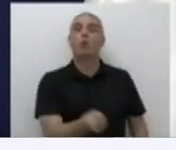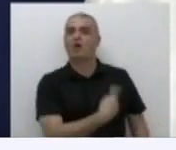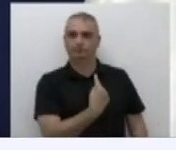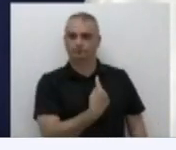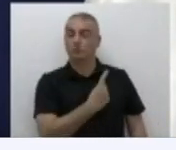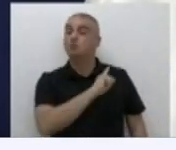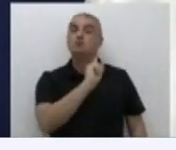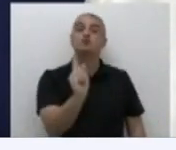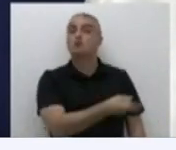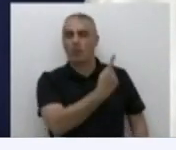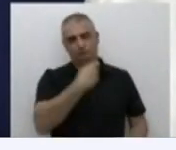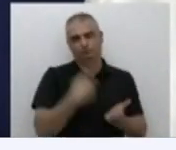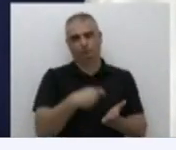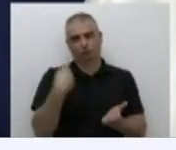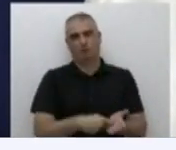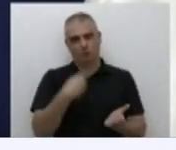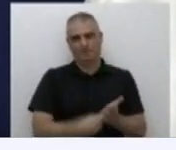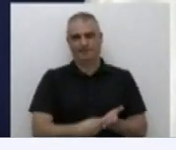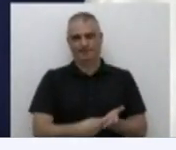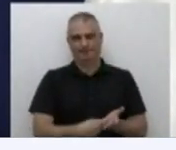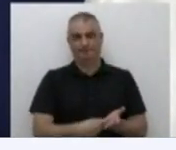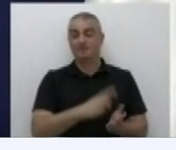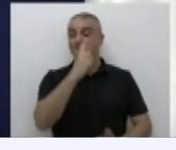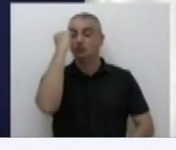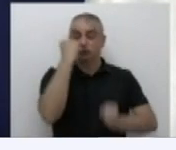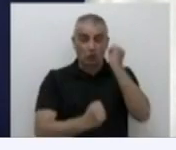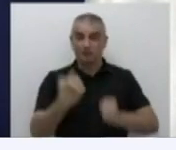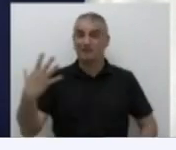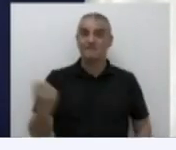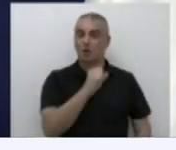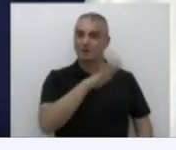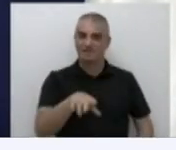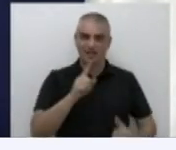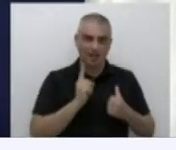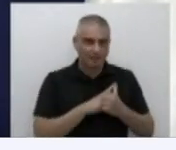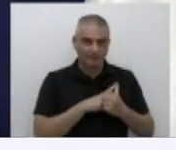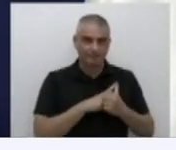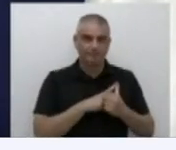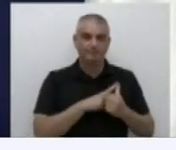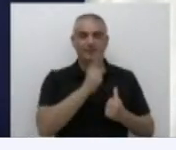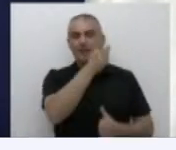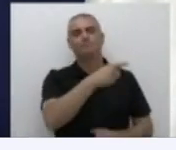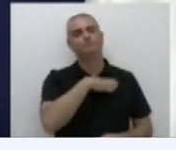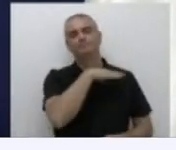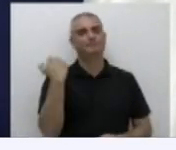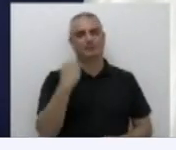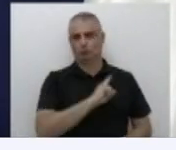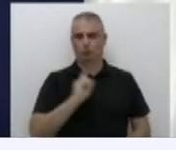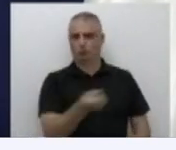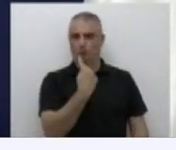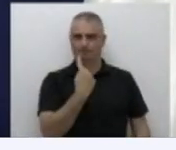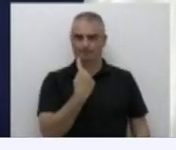أم آجلا أن يدفع جميع هؤلاء الثمن. قتلت وخاطفوا الأطفال، دمهم